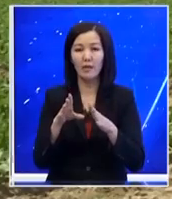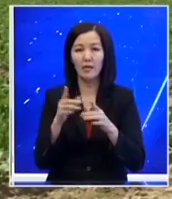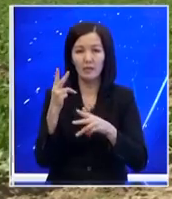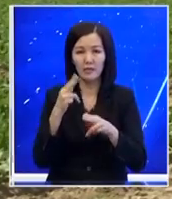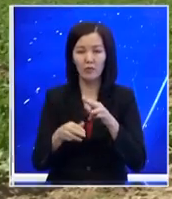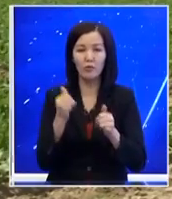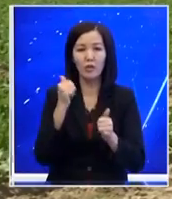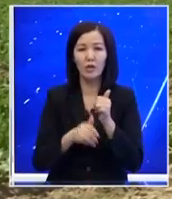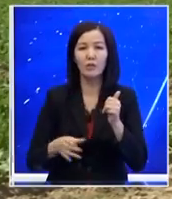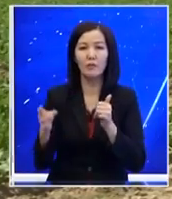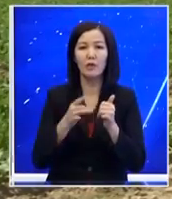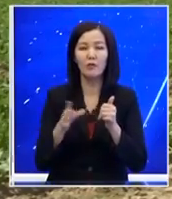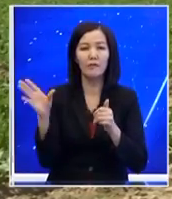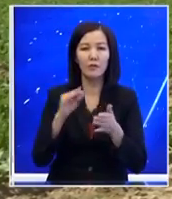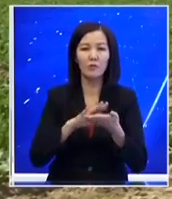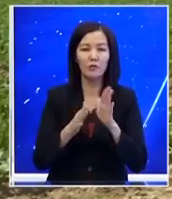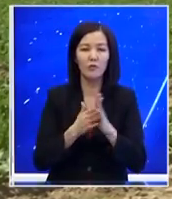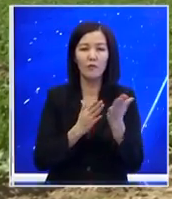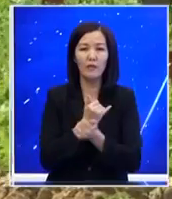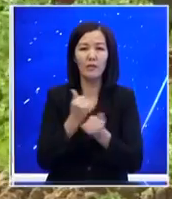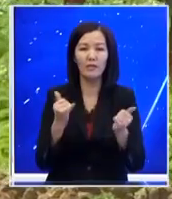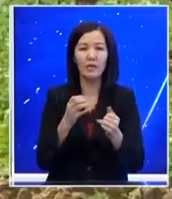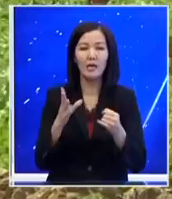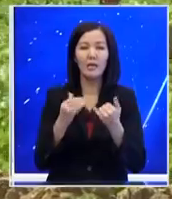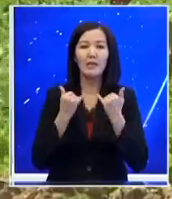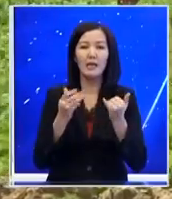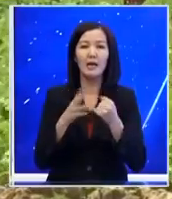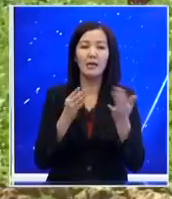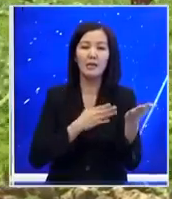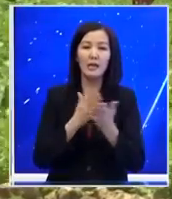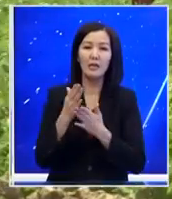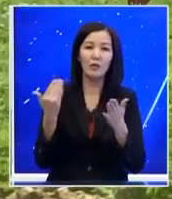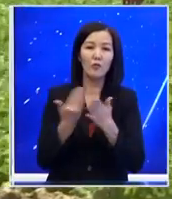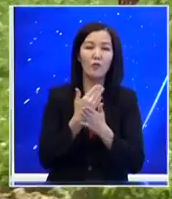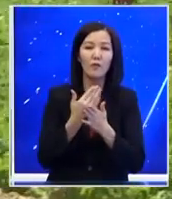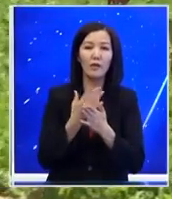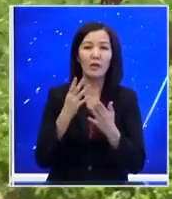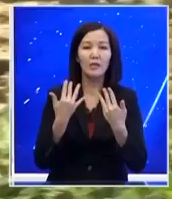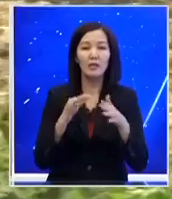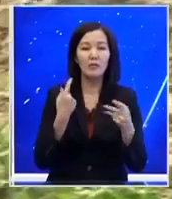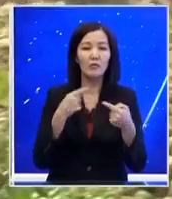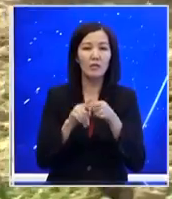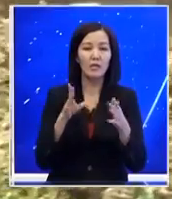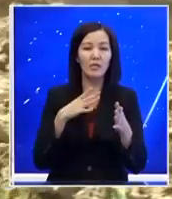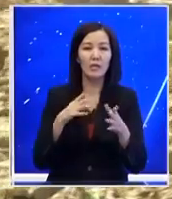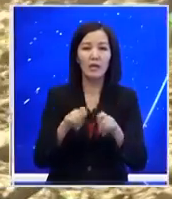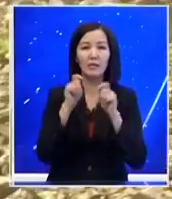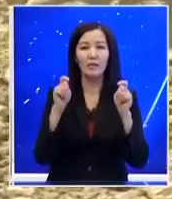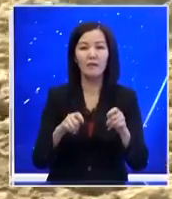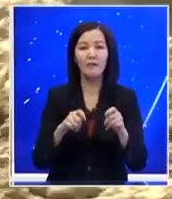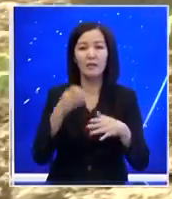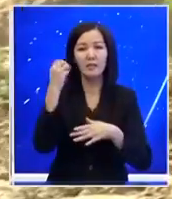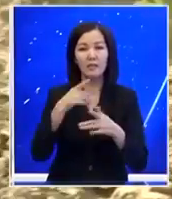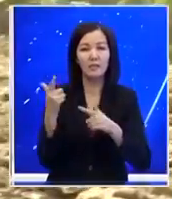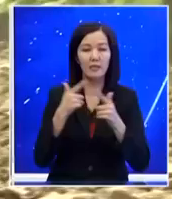В каждом районе созданы все необходимые условия для аграриев. Ежегодно закупаются новые виды сельхозтехники, открывают